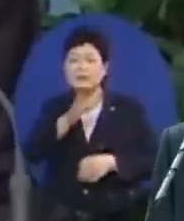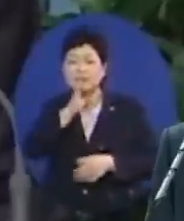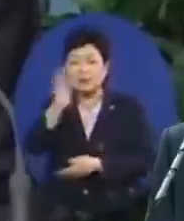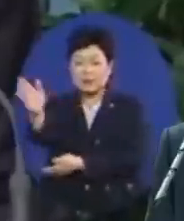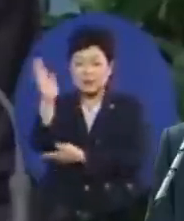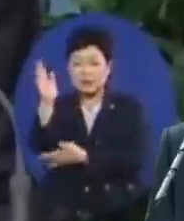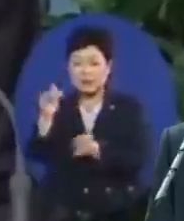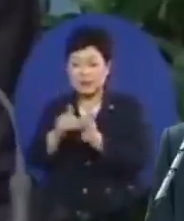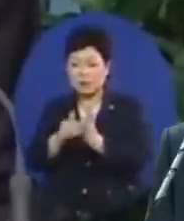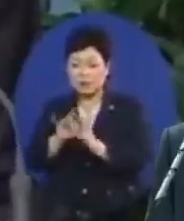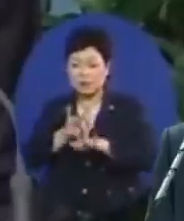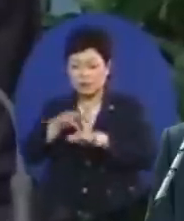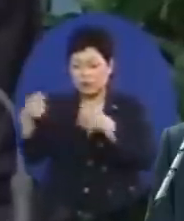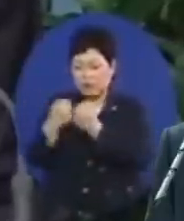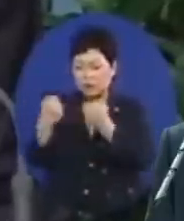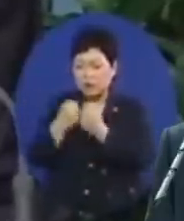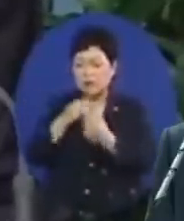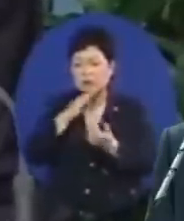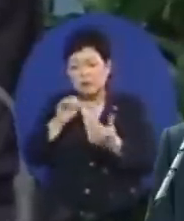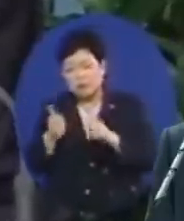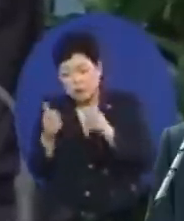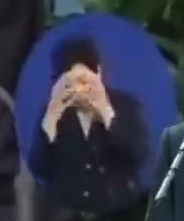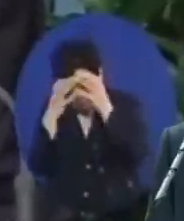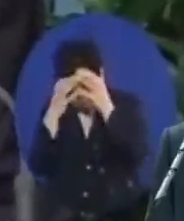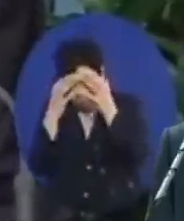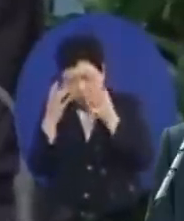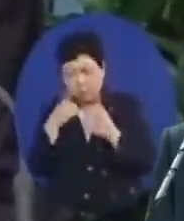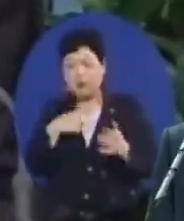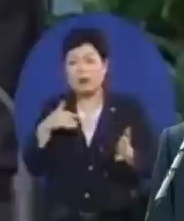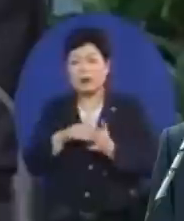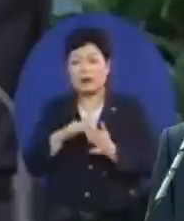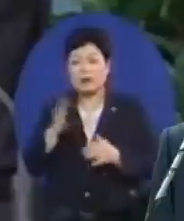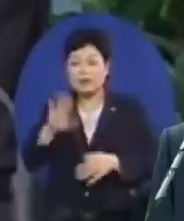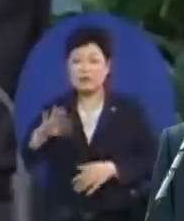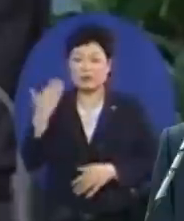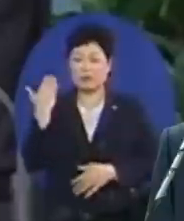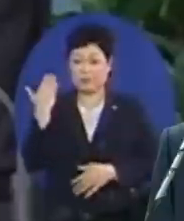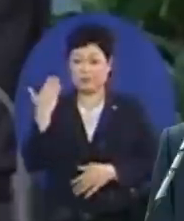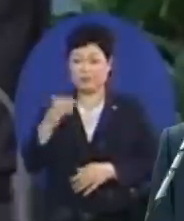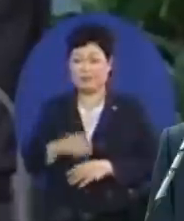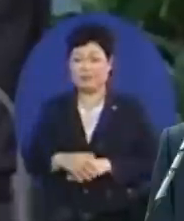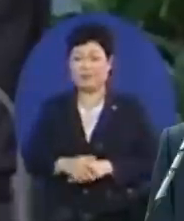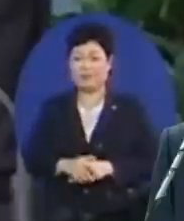설교하고 귀신과 싸운다고 죽을 고생을 했지요. 그러나 요 사이는